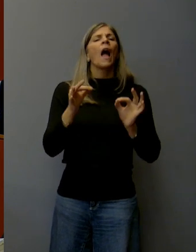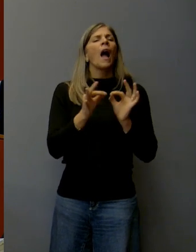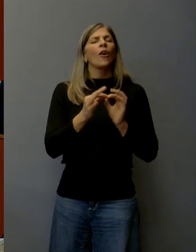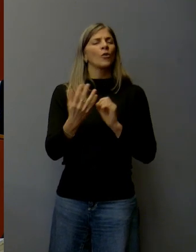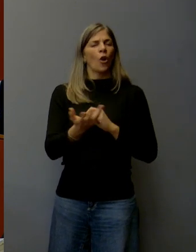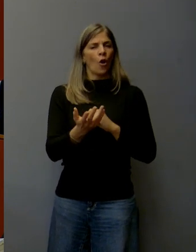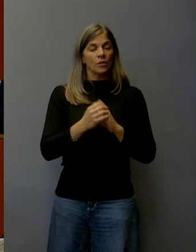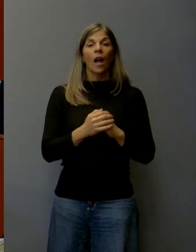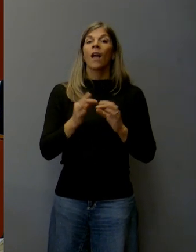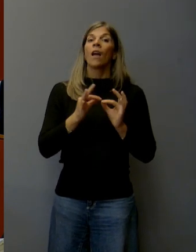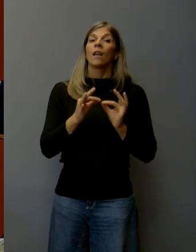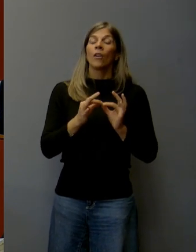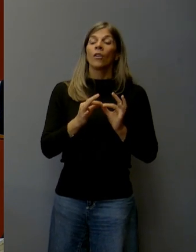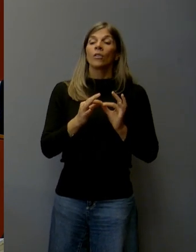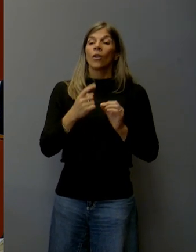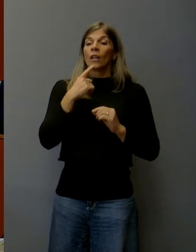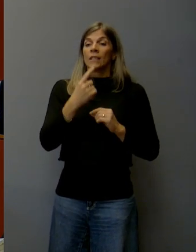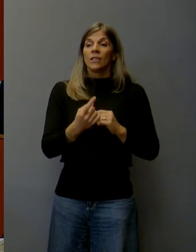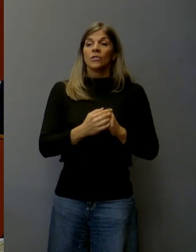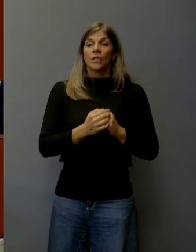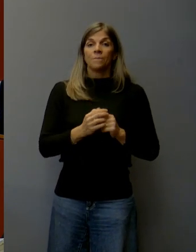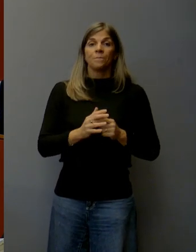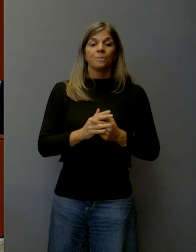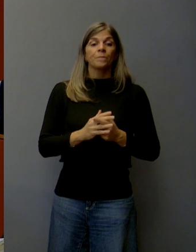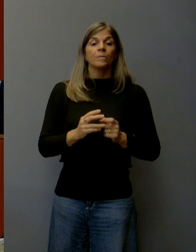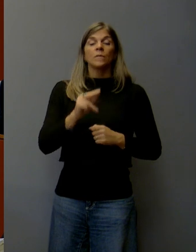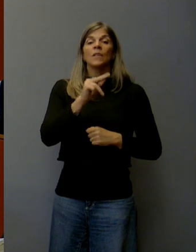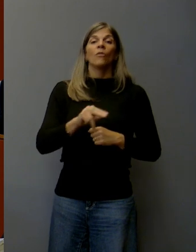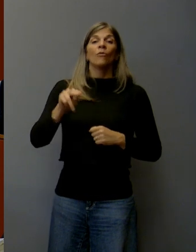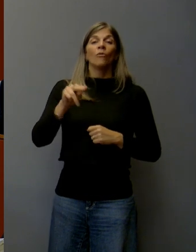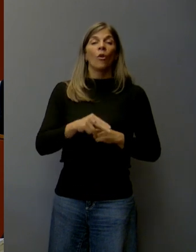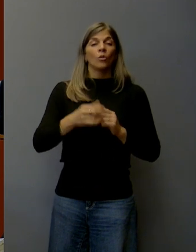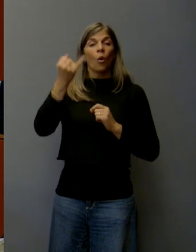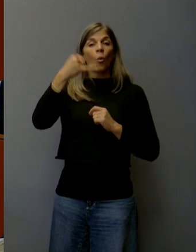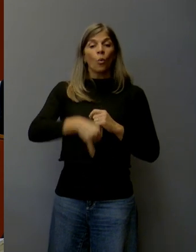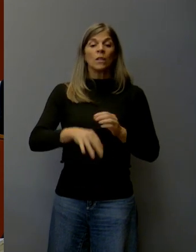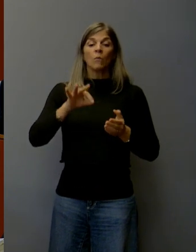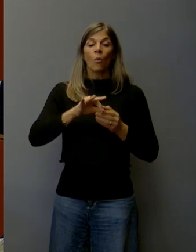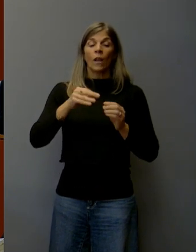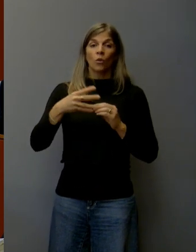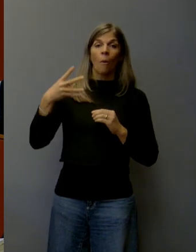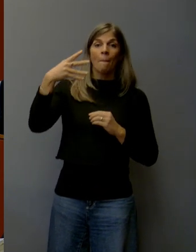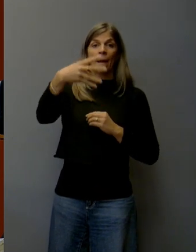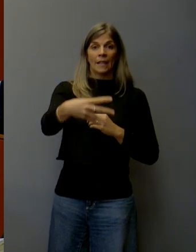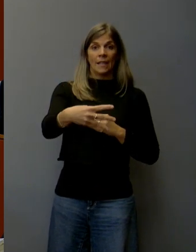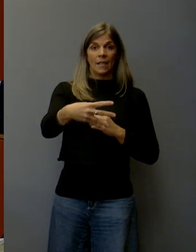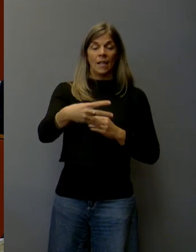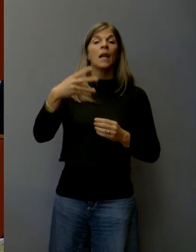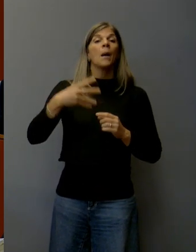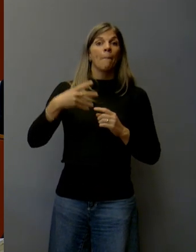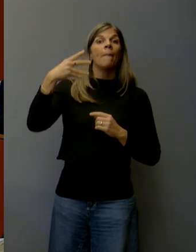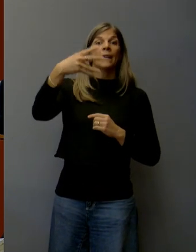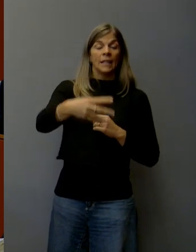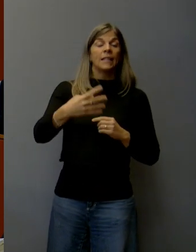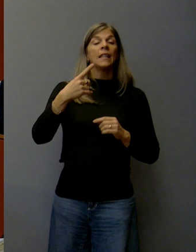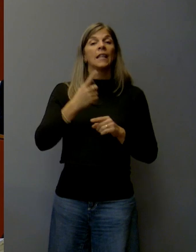e voto definitivo sul bilancio avverrà martedì e martedì ci saranno le dichiarazioni di voto e